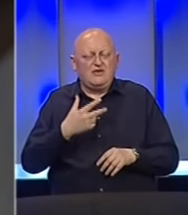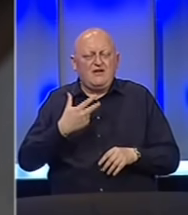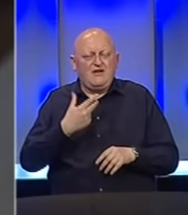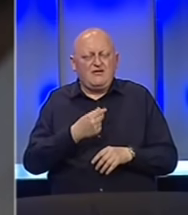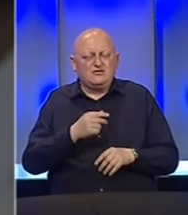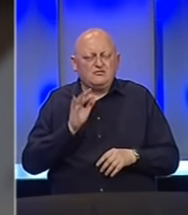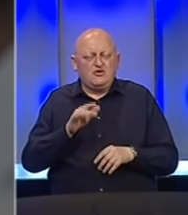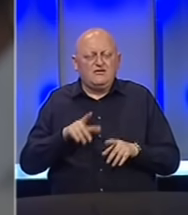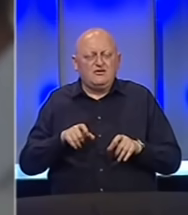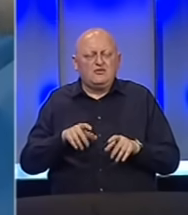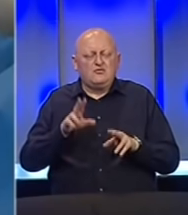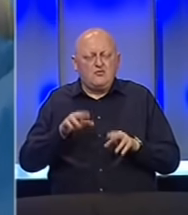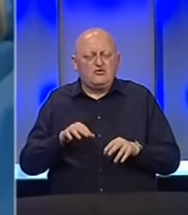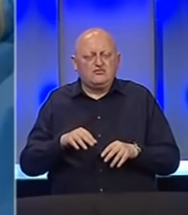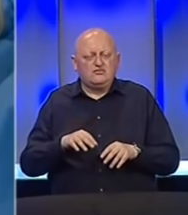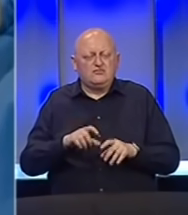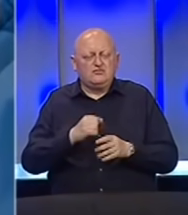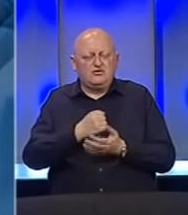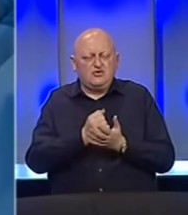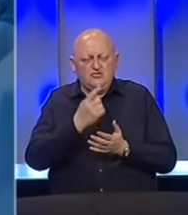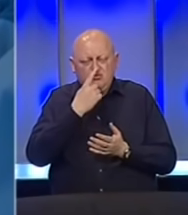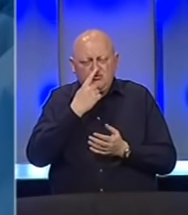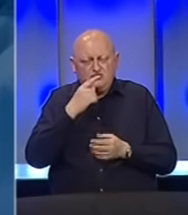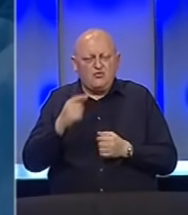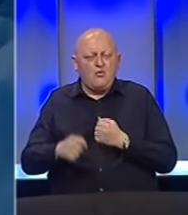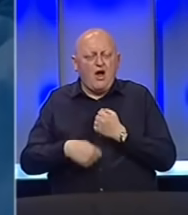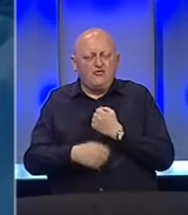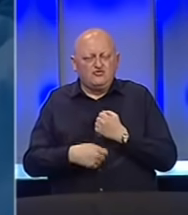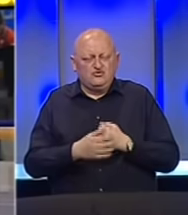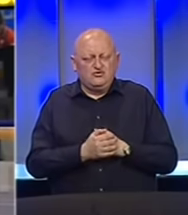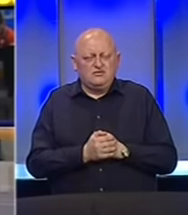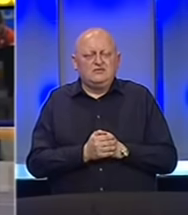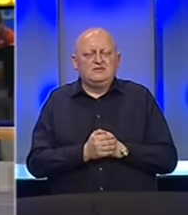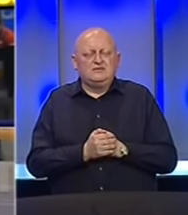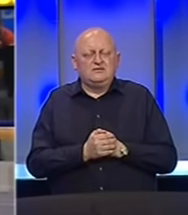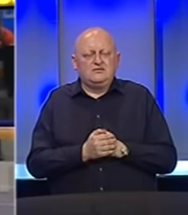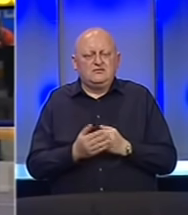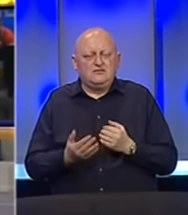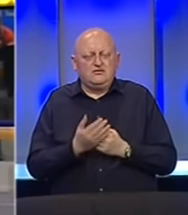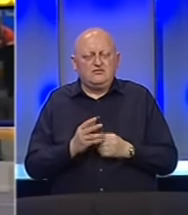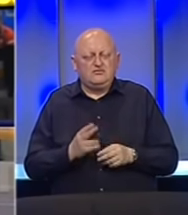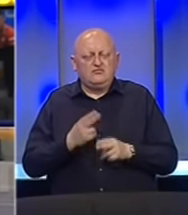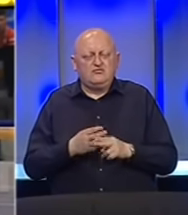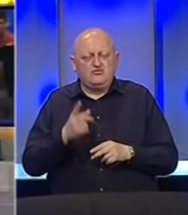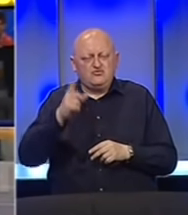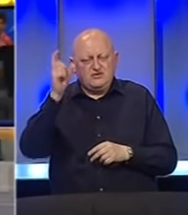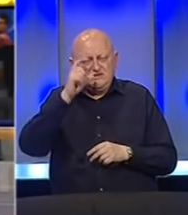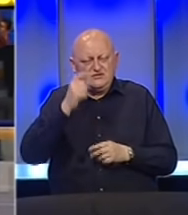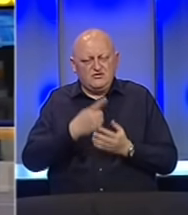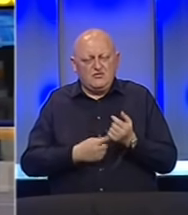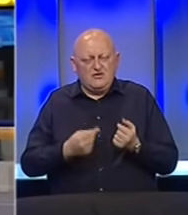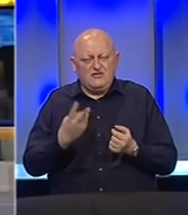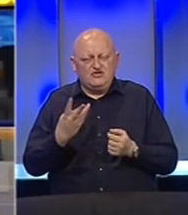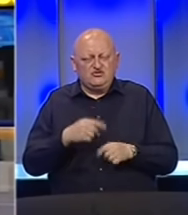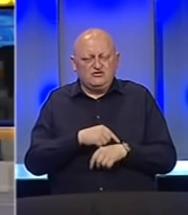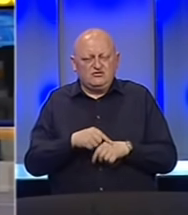vakcina protiv koronavirusa mogla biti registrovana u Rusiji u avgustu. Novi skok zaraženih u Srbiji. U posljednja